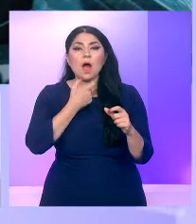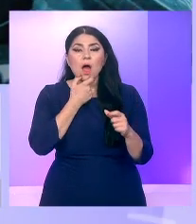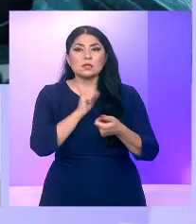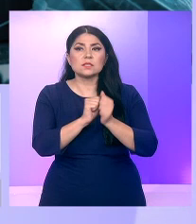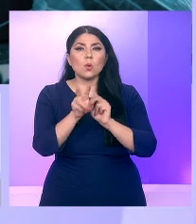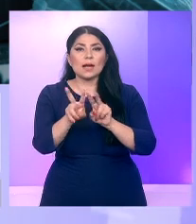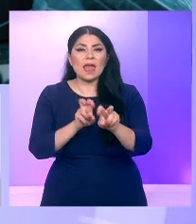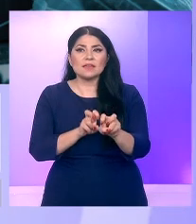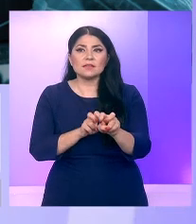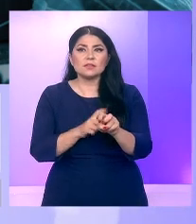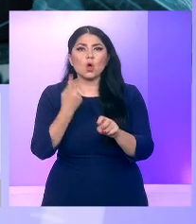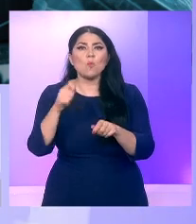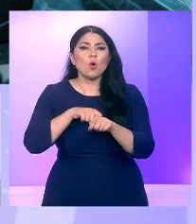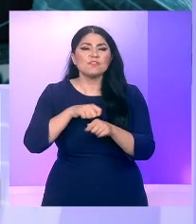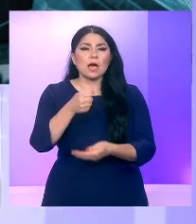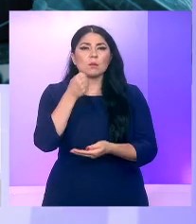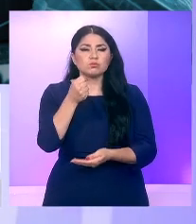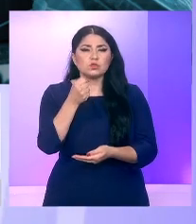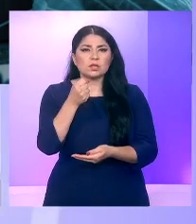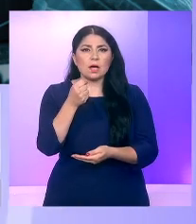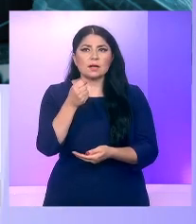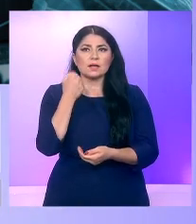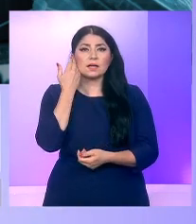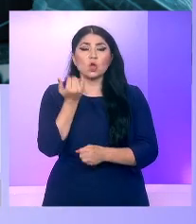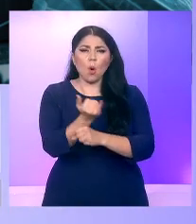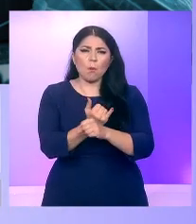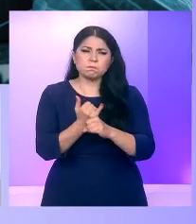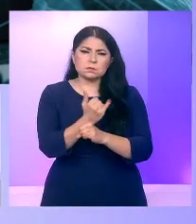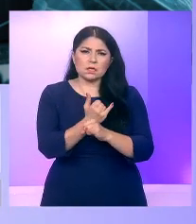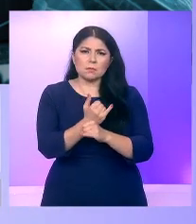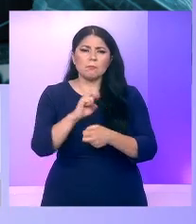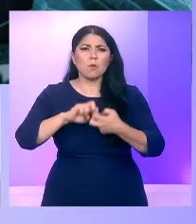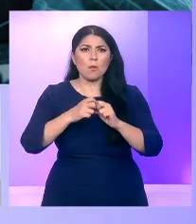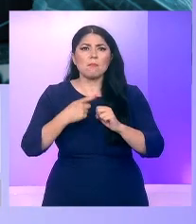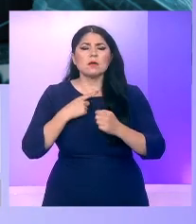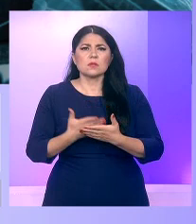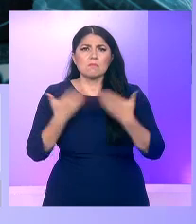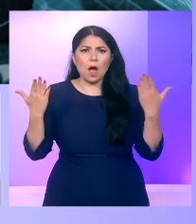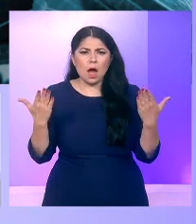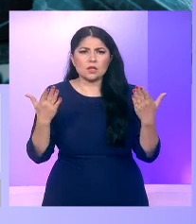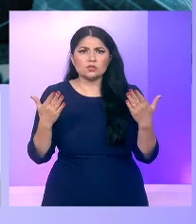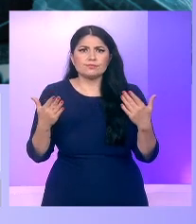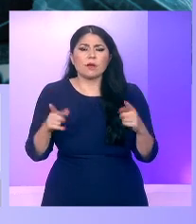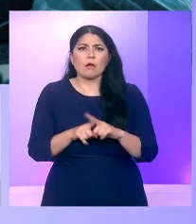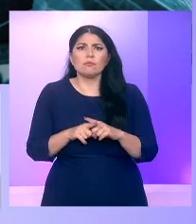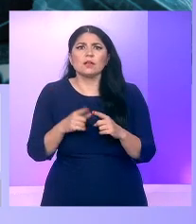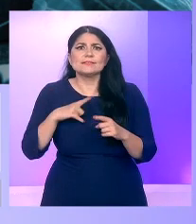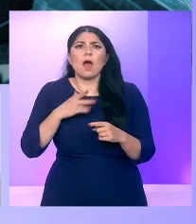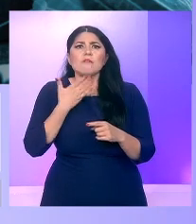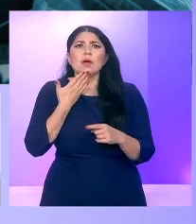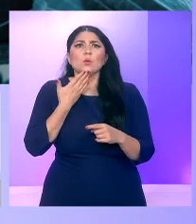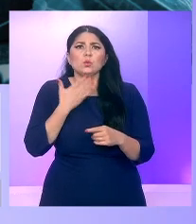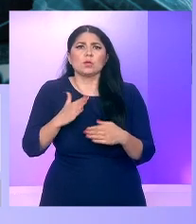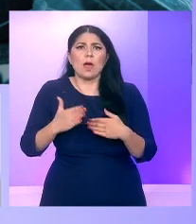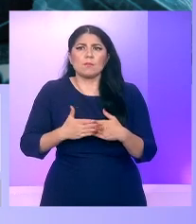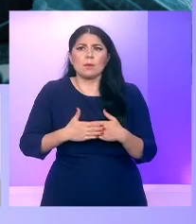an sau înainte de o rectificare bugetară, atunci când constați că problema e foarte mare și incendiul e cât casa, vii cu niște